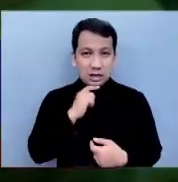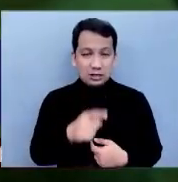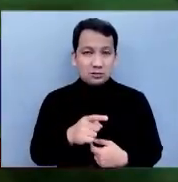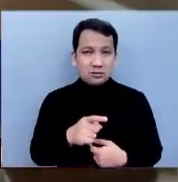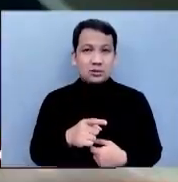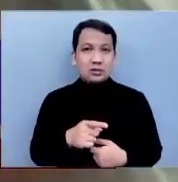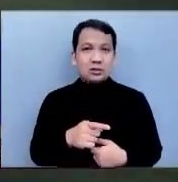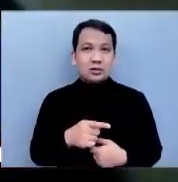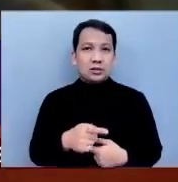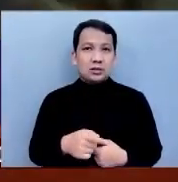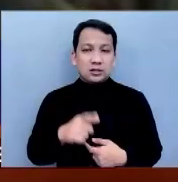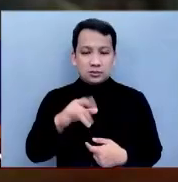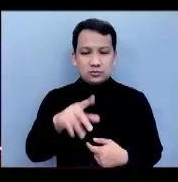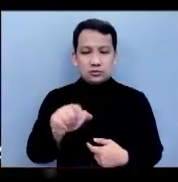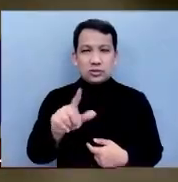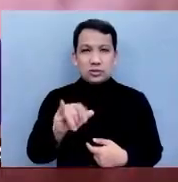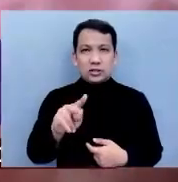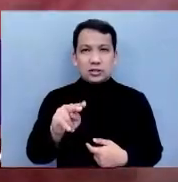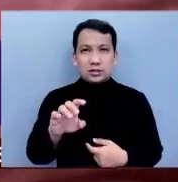Dirty Linen,